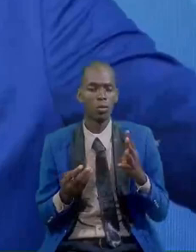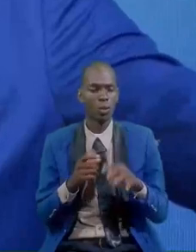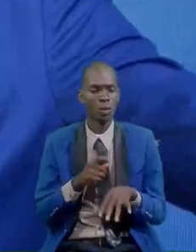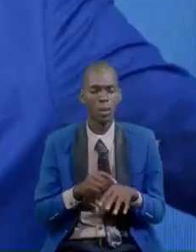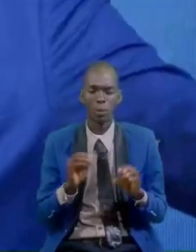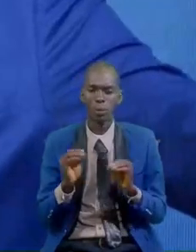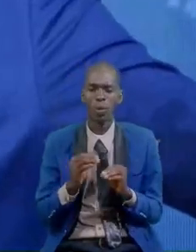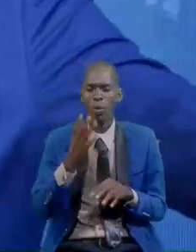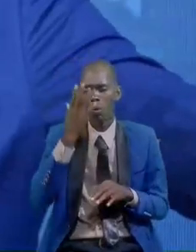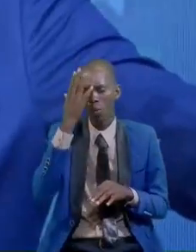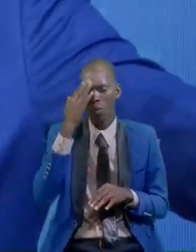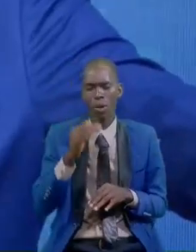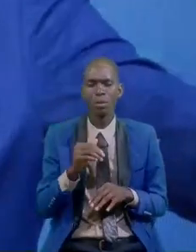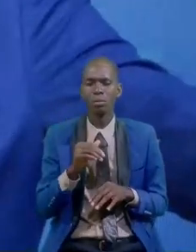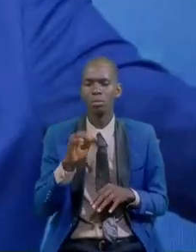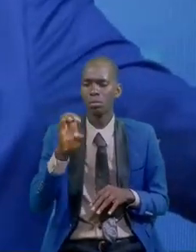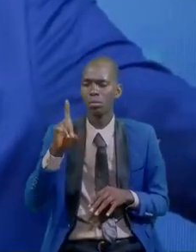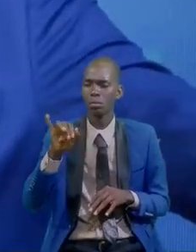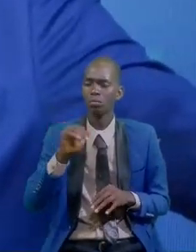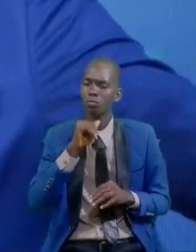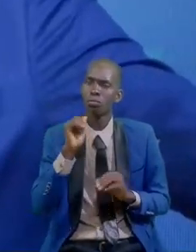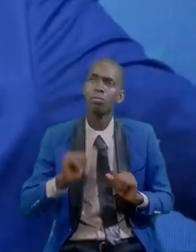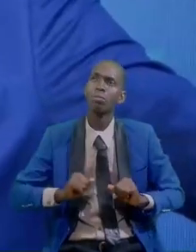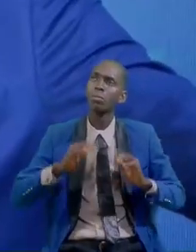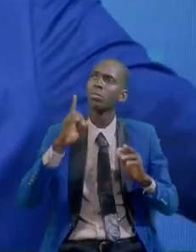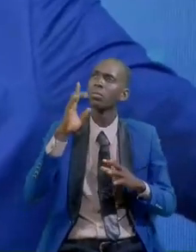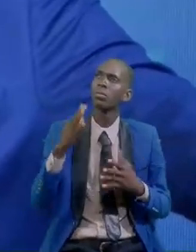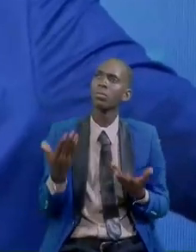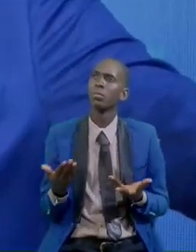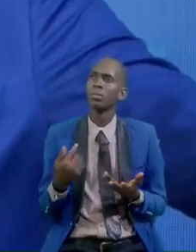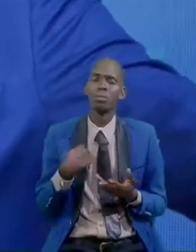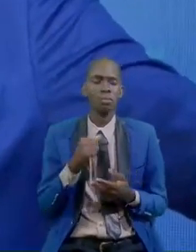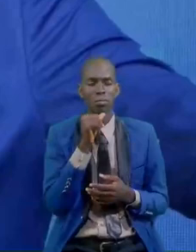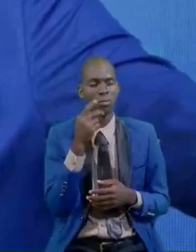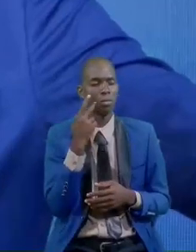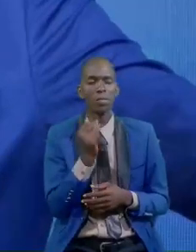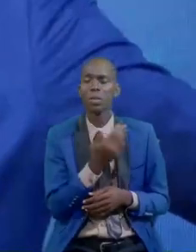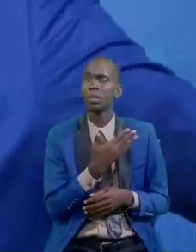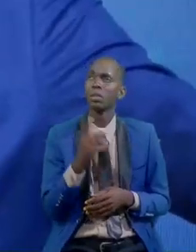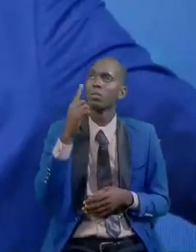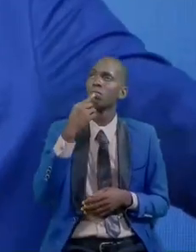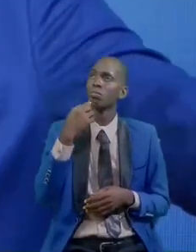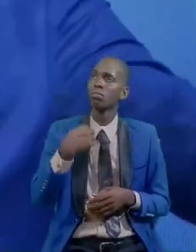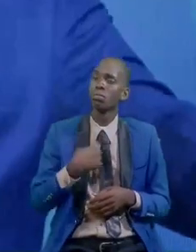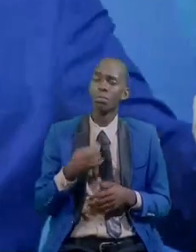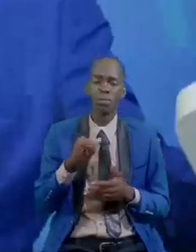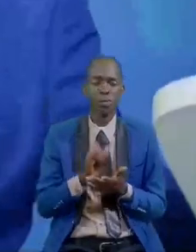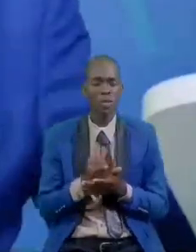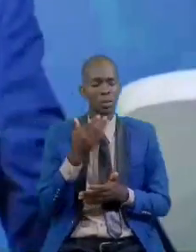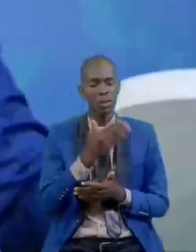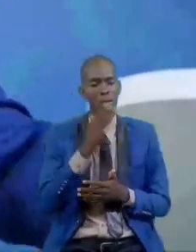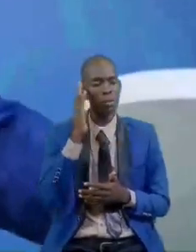Pourquoi est-ce que Élie n'a pas abandonné pour retourner à Dieu, pour dire Dieu? On ne voit rien. Tu m'as dit qu'il y aura la